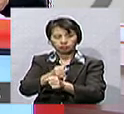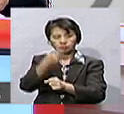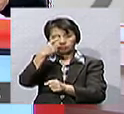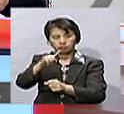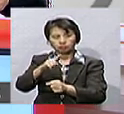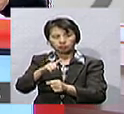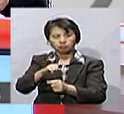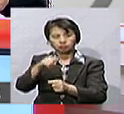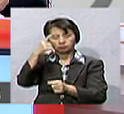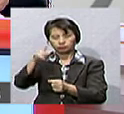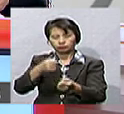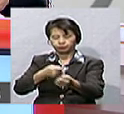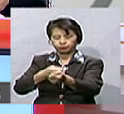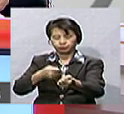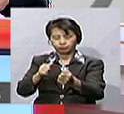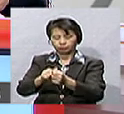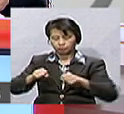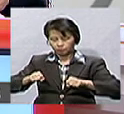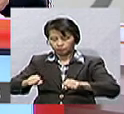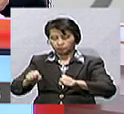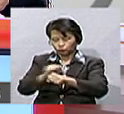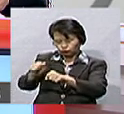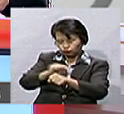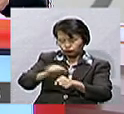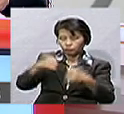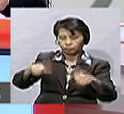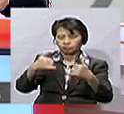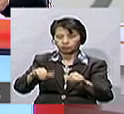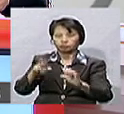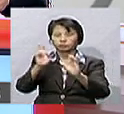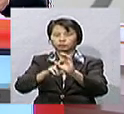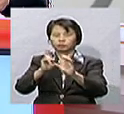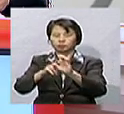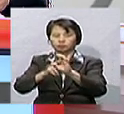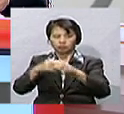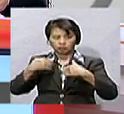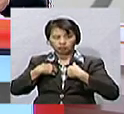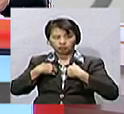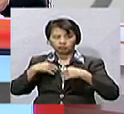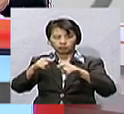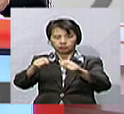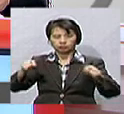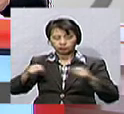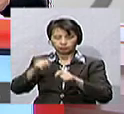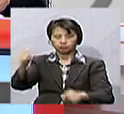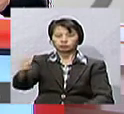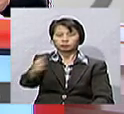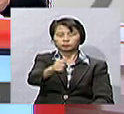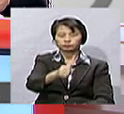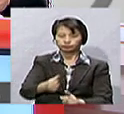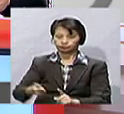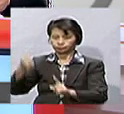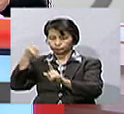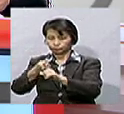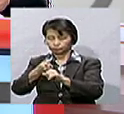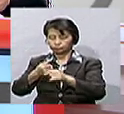suci hama terhadap troli, alat permainan dan kerusi yang terdapat di premis masing-masing. Arahan yang dikeluarkan